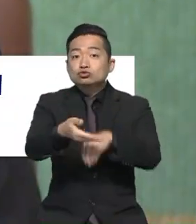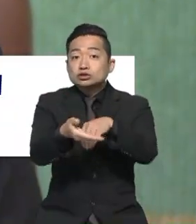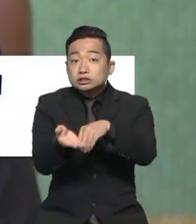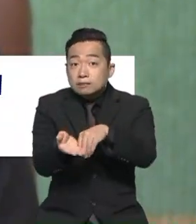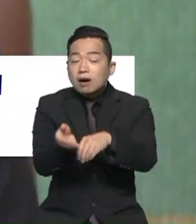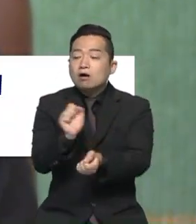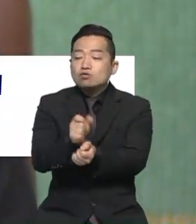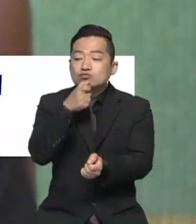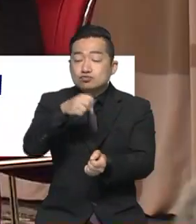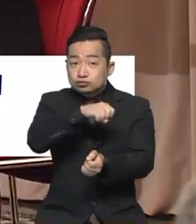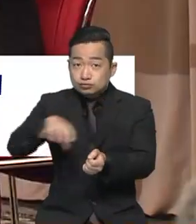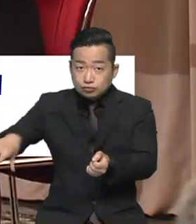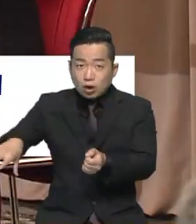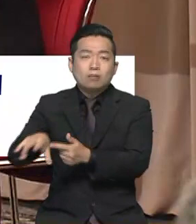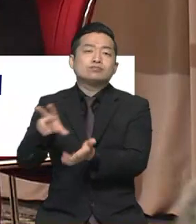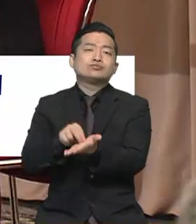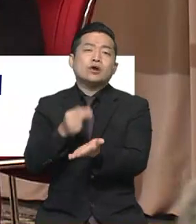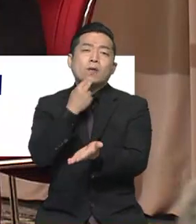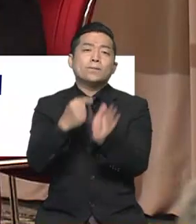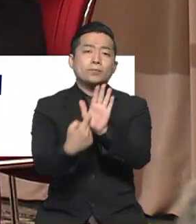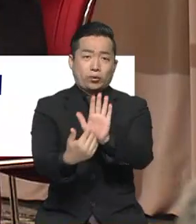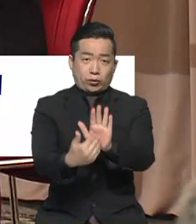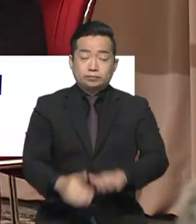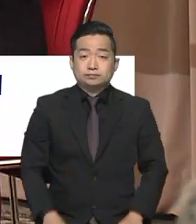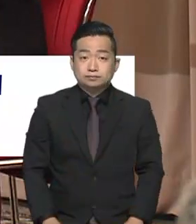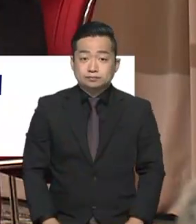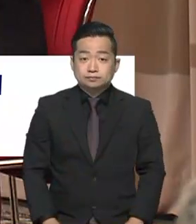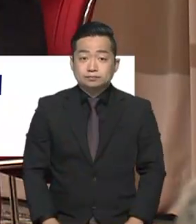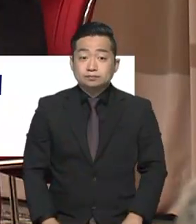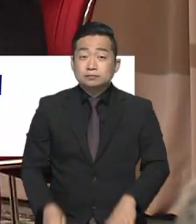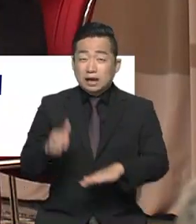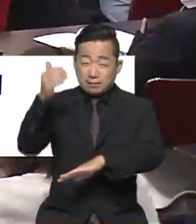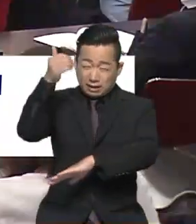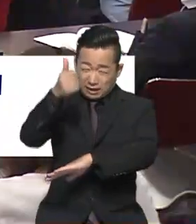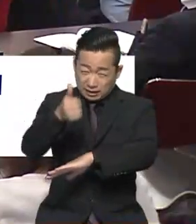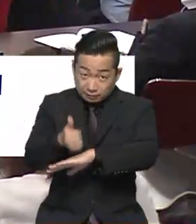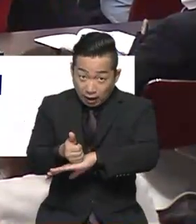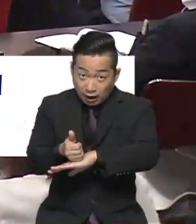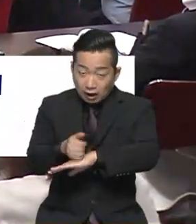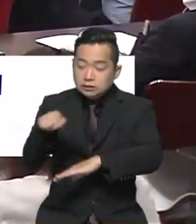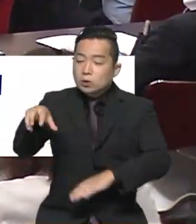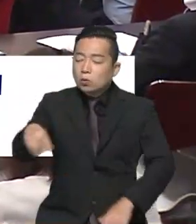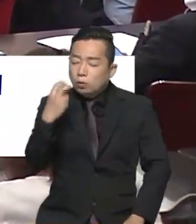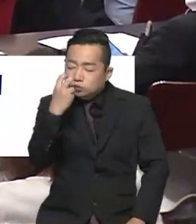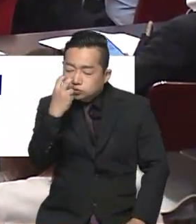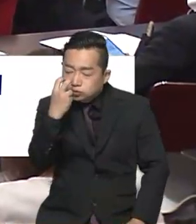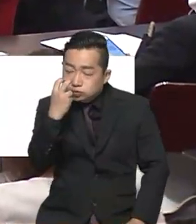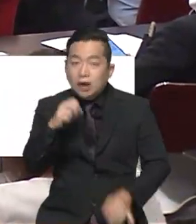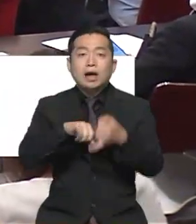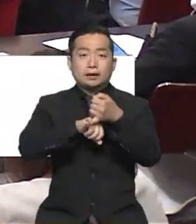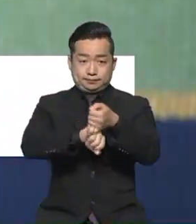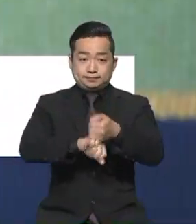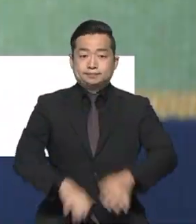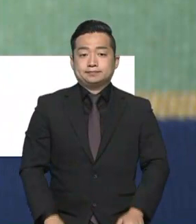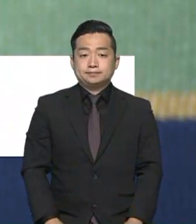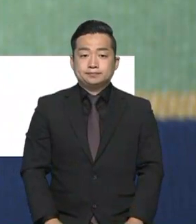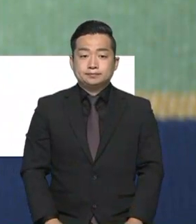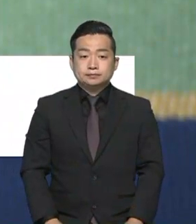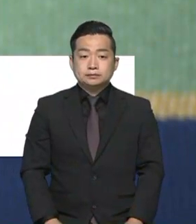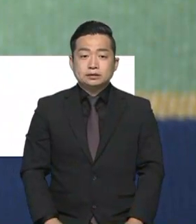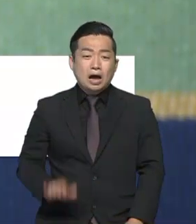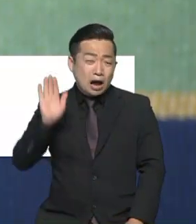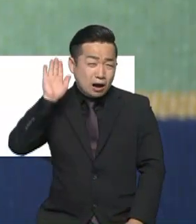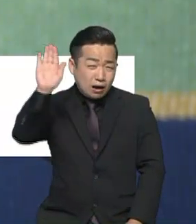없다고 밝혔습니다. 그러면서 방류 끝까지 현장을 모니터링하겠다고 말했습니다. This is going to be